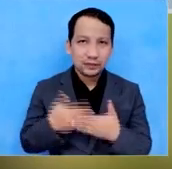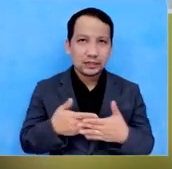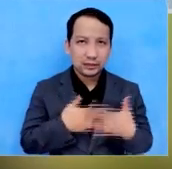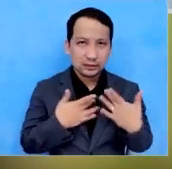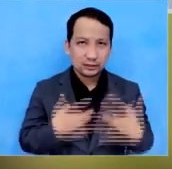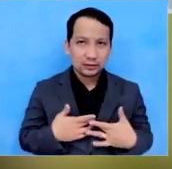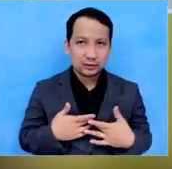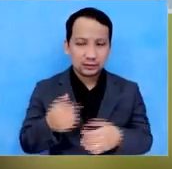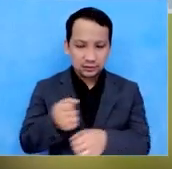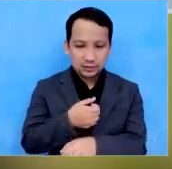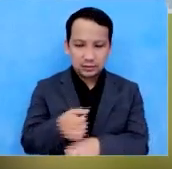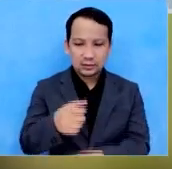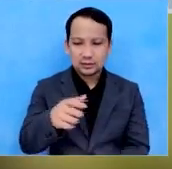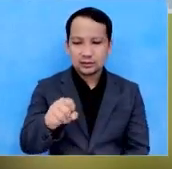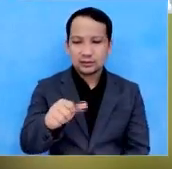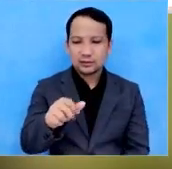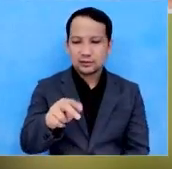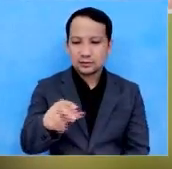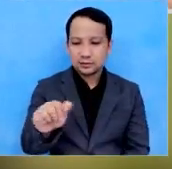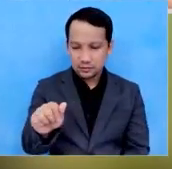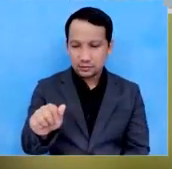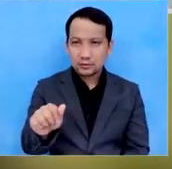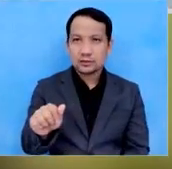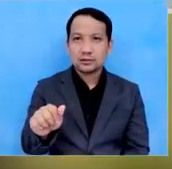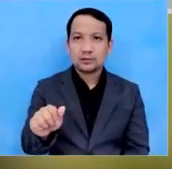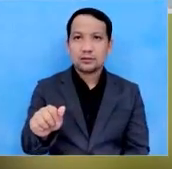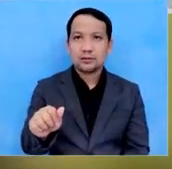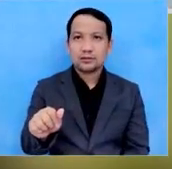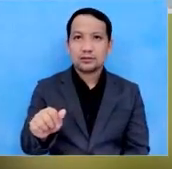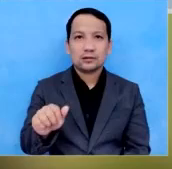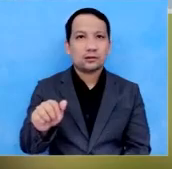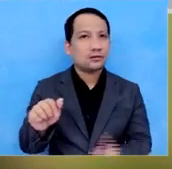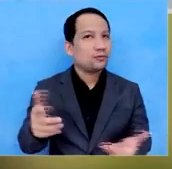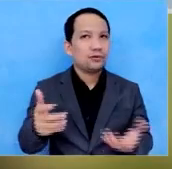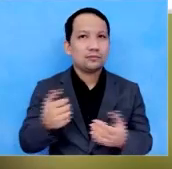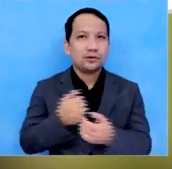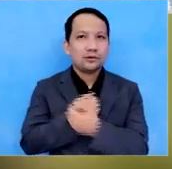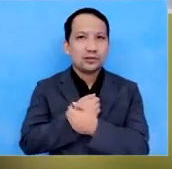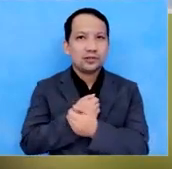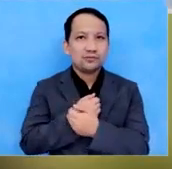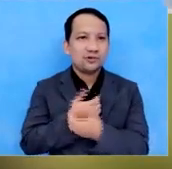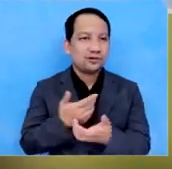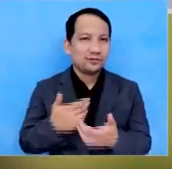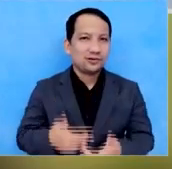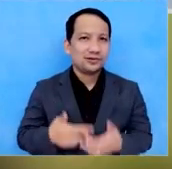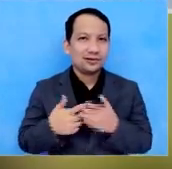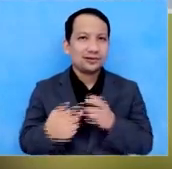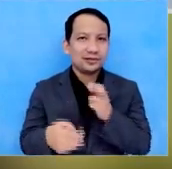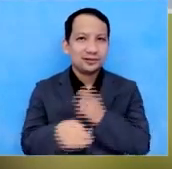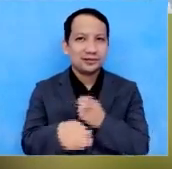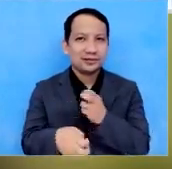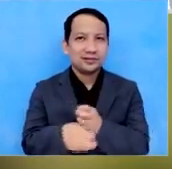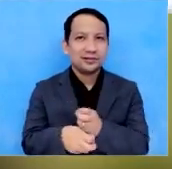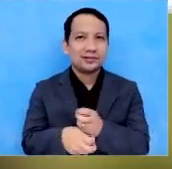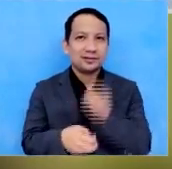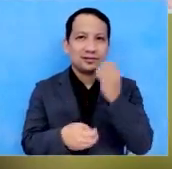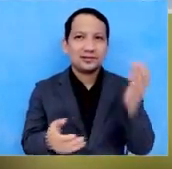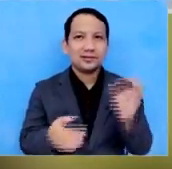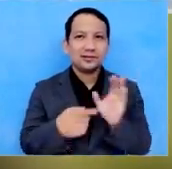na Sana po is, hindi pa kasi ako nagkaka-love life before. So parang, ang hirap na magkaroon ng